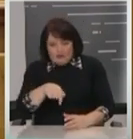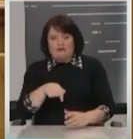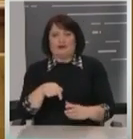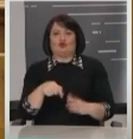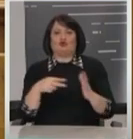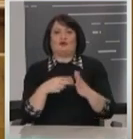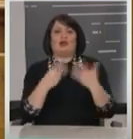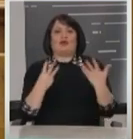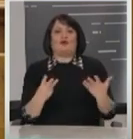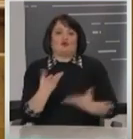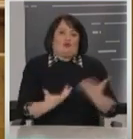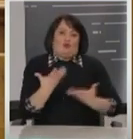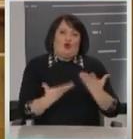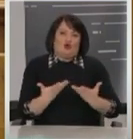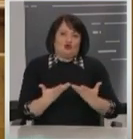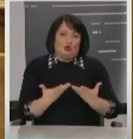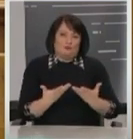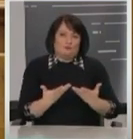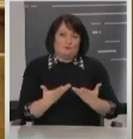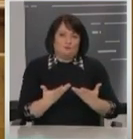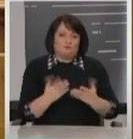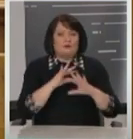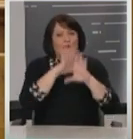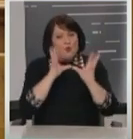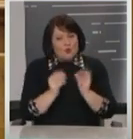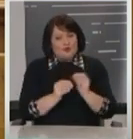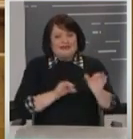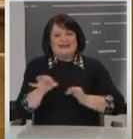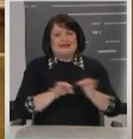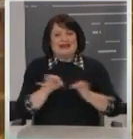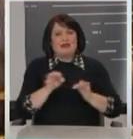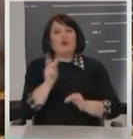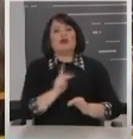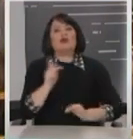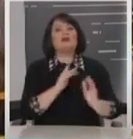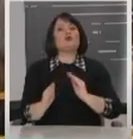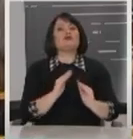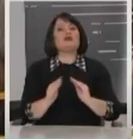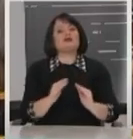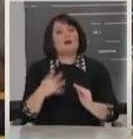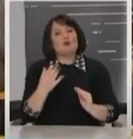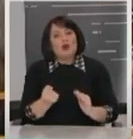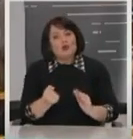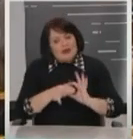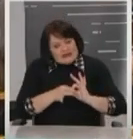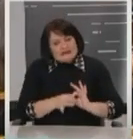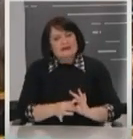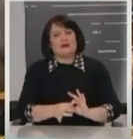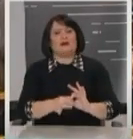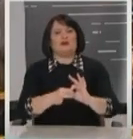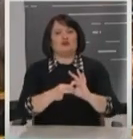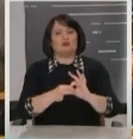18. Παράλληλα, στο πλαίσιο του συνολικότερου σχεδίου κοινωνικής προστασίας, συνεχίζουμε